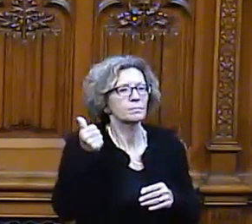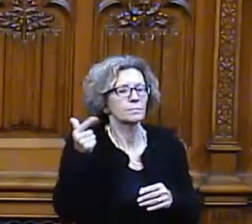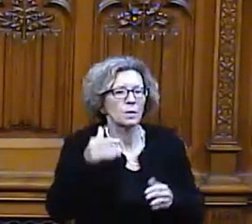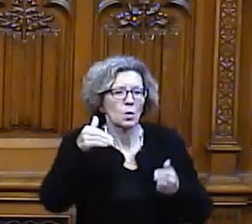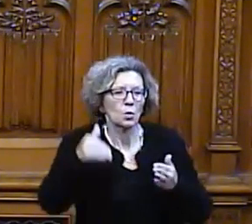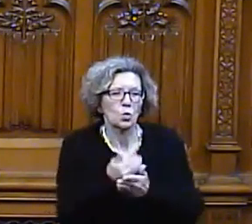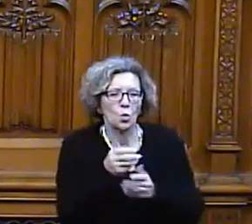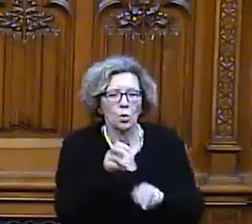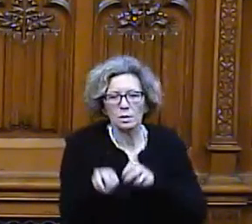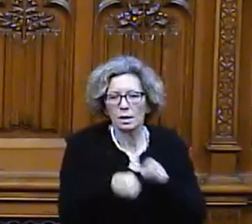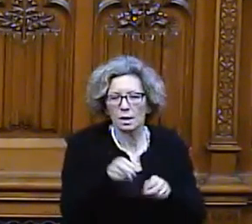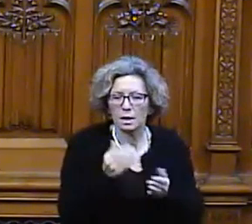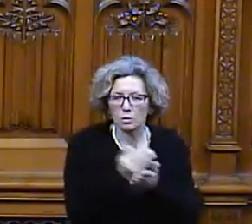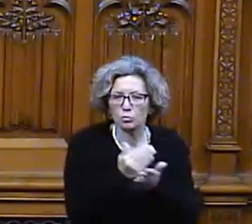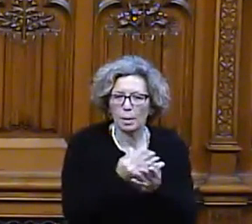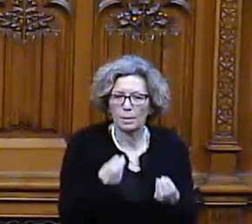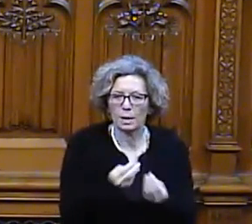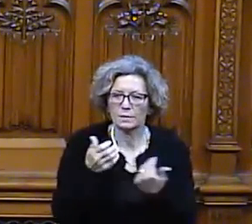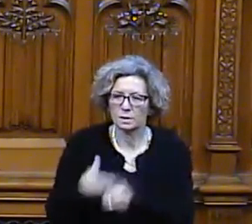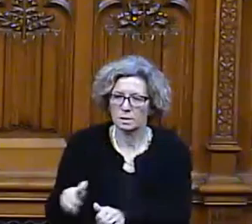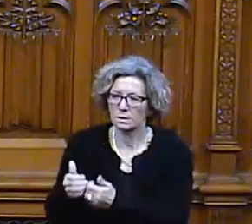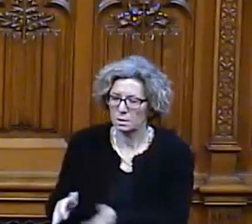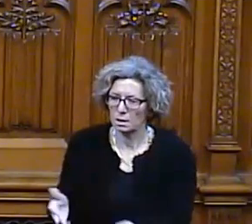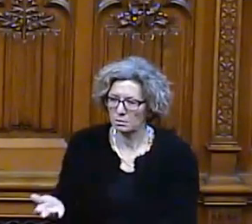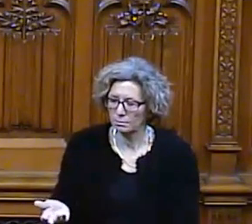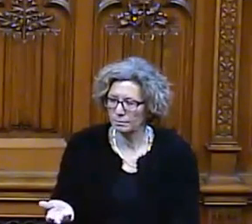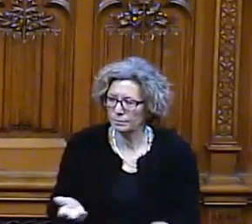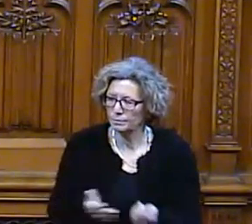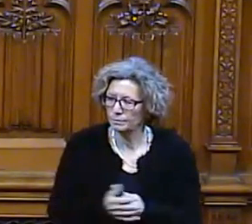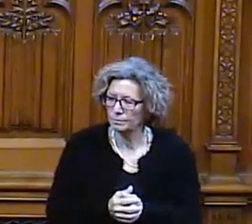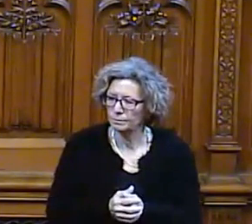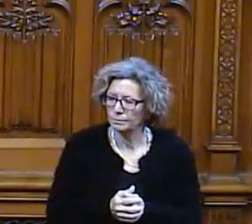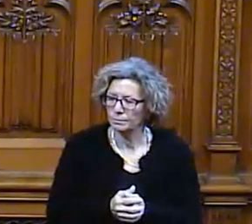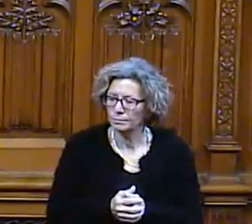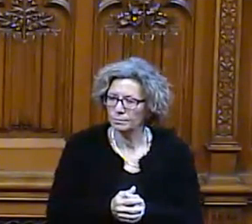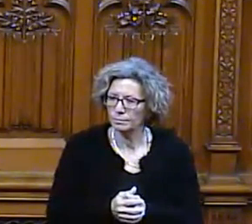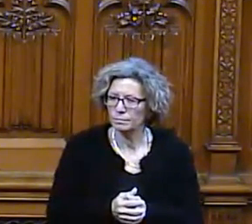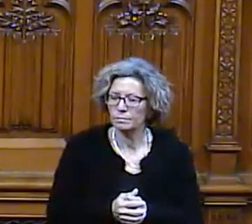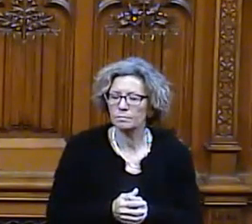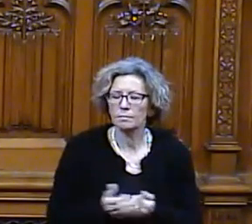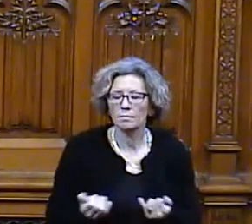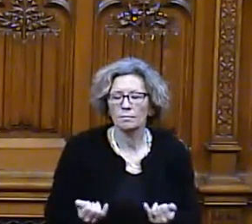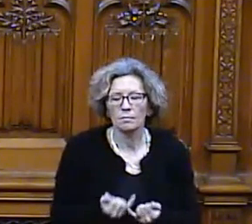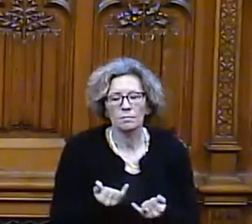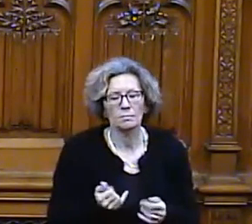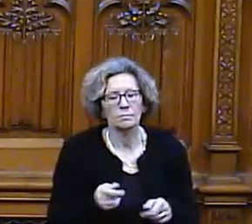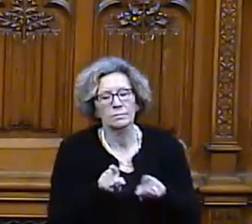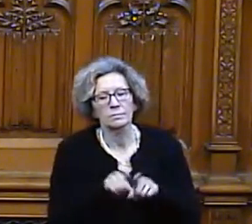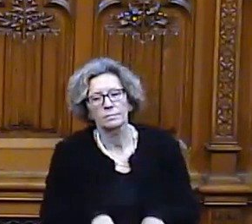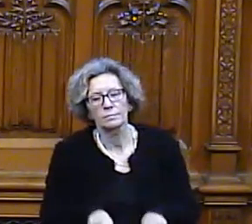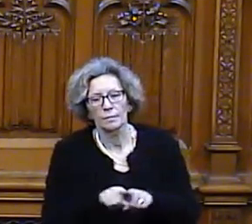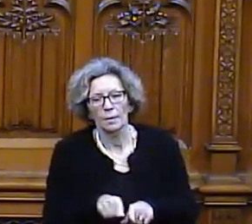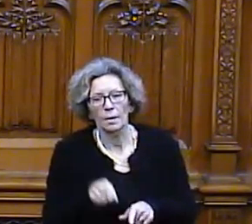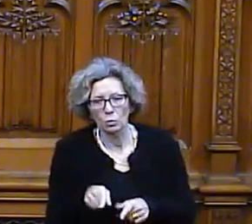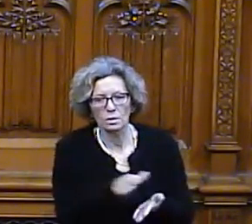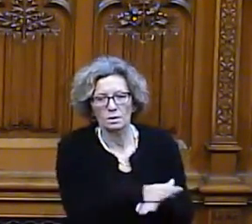neuen Regierungsprogramm etwas zu erzählen. More of the same, auch in diesem